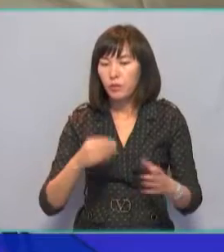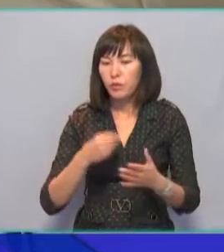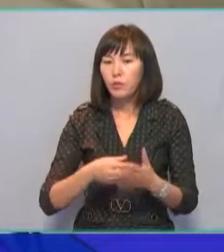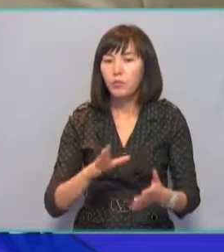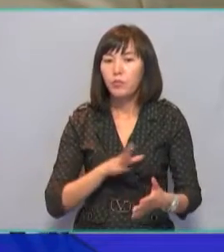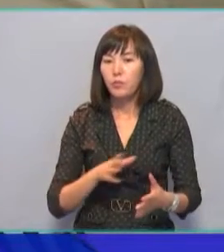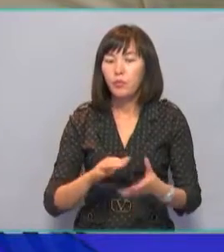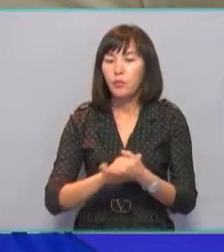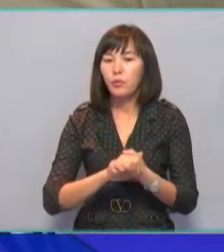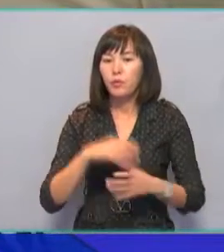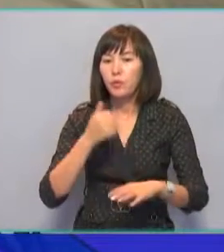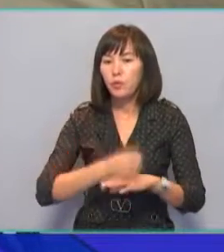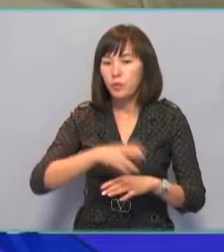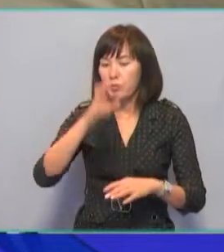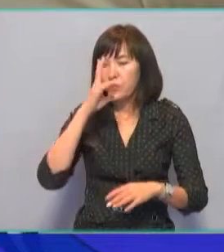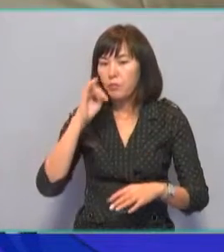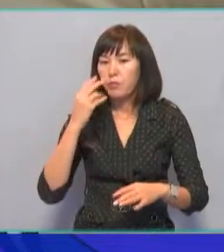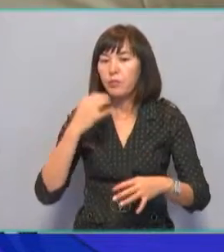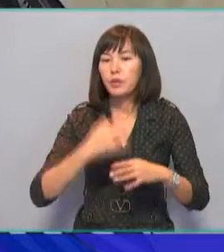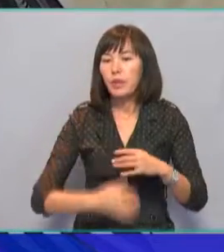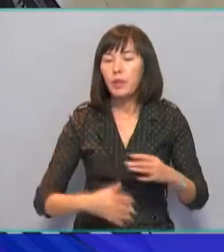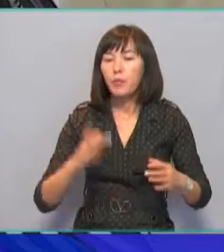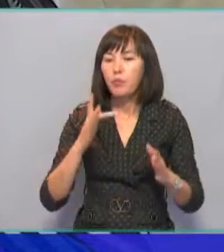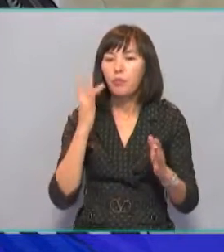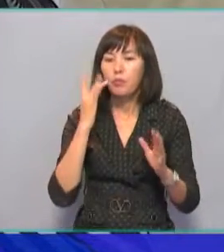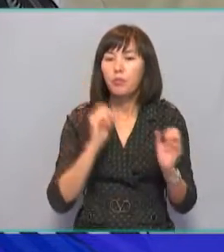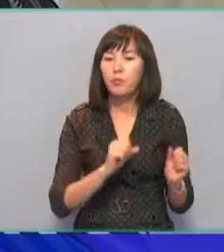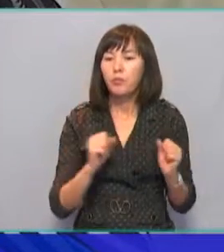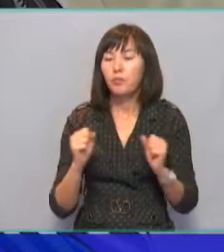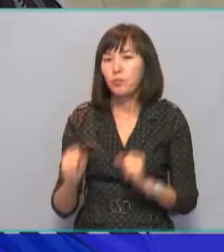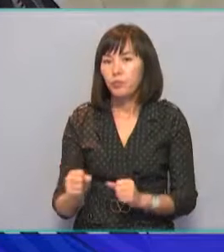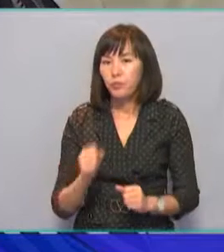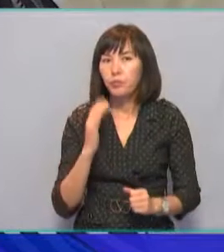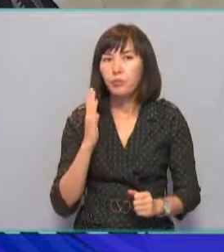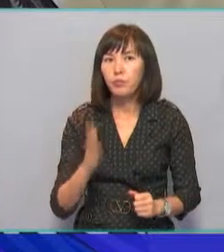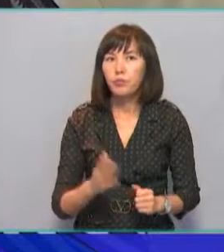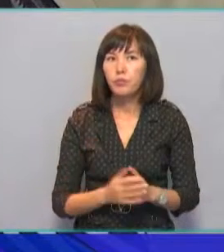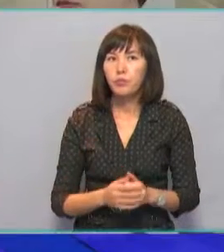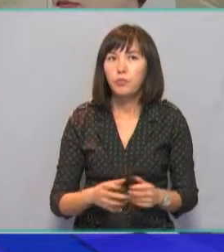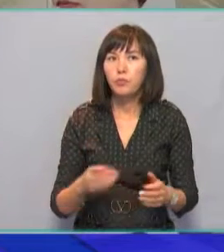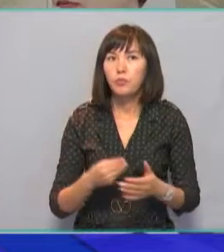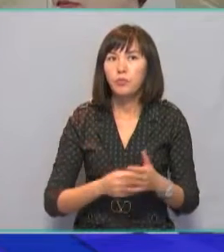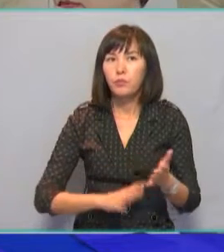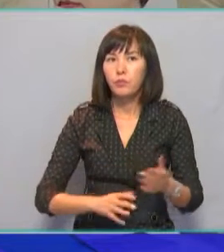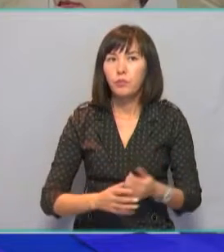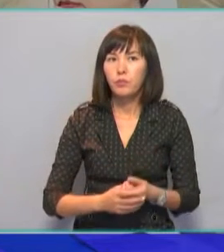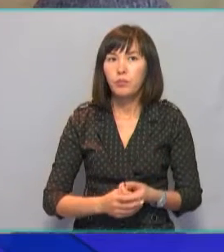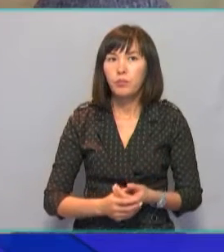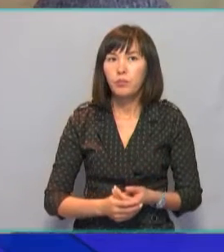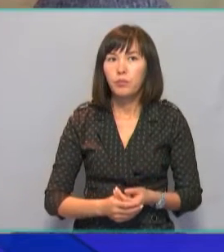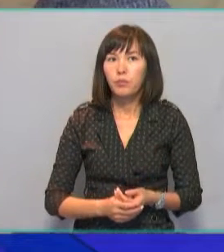бағаланды. Бірлестік басшылары елдегі ұлттар арасында тұрақтылық пен татулықтың тұғыры берік болуы үшін берекелі бастамалар